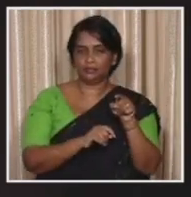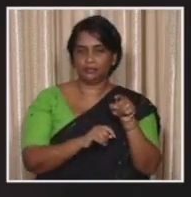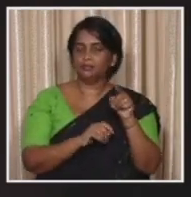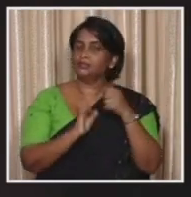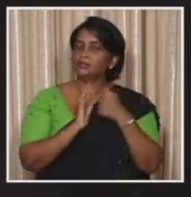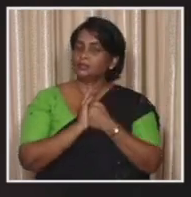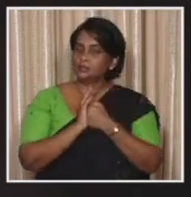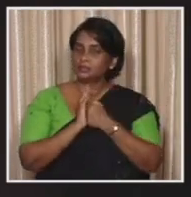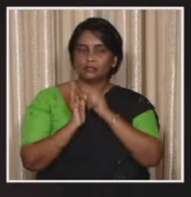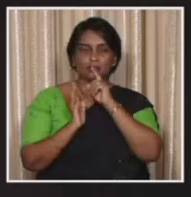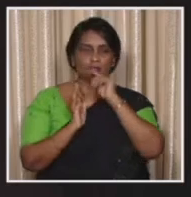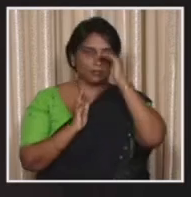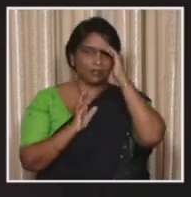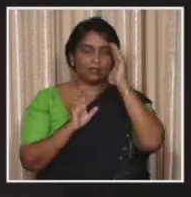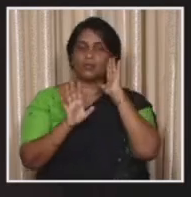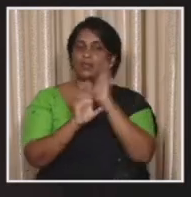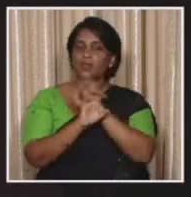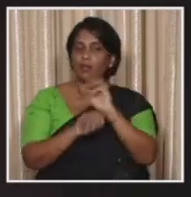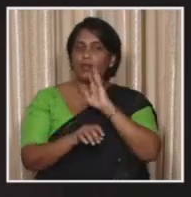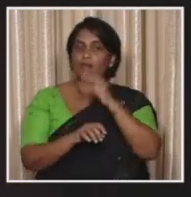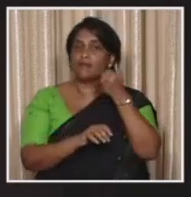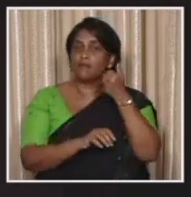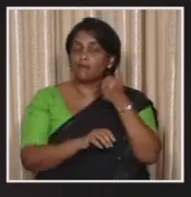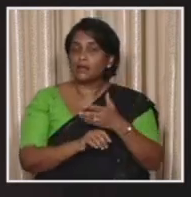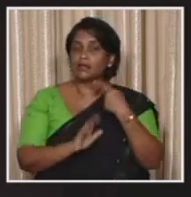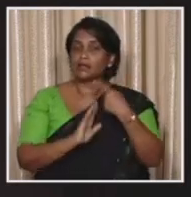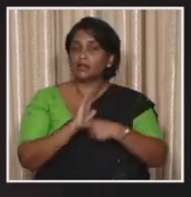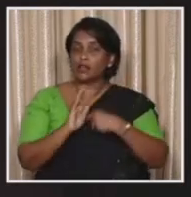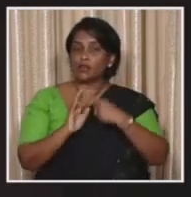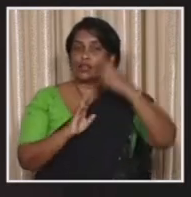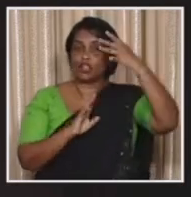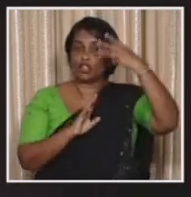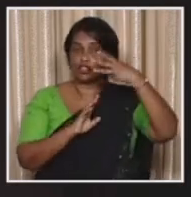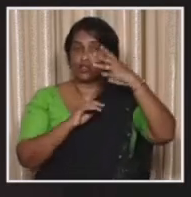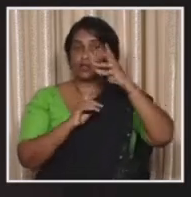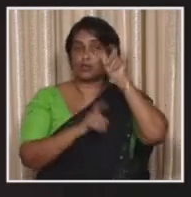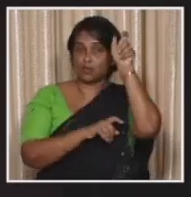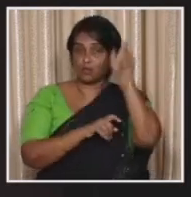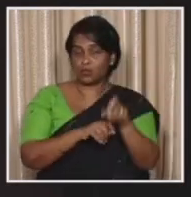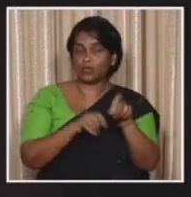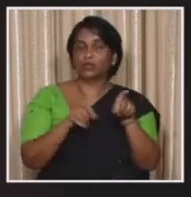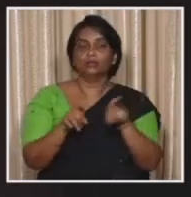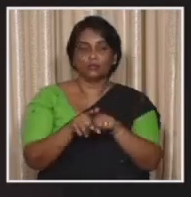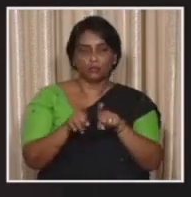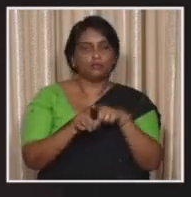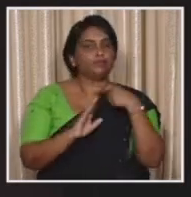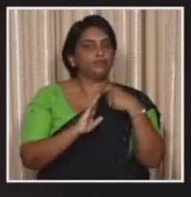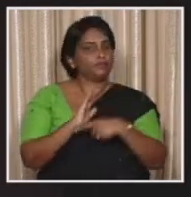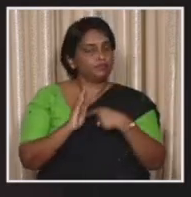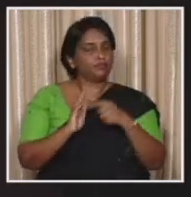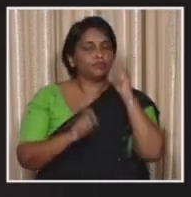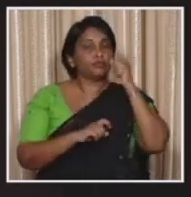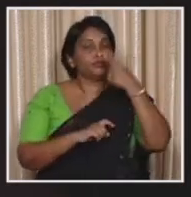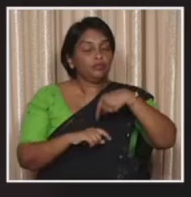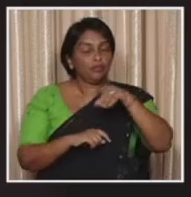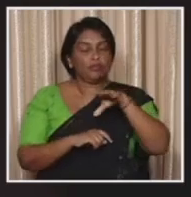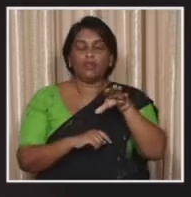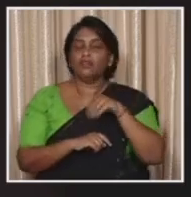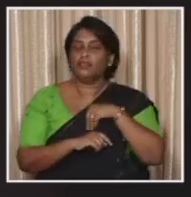ගරු කතානායකතුමාගේ ප්‍රකාශයක වටිනාකම මේ රටේ තුන්වෙනි පුරවැසිය විදිහට මේ රටේම මිනිස්සු විශ්වාස